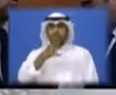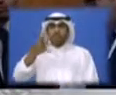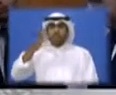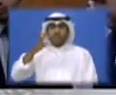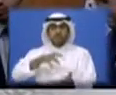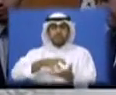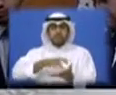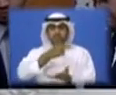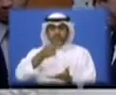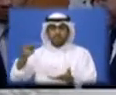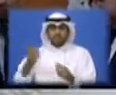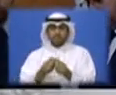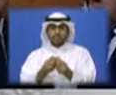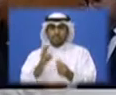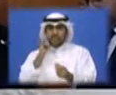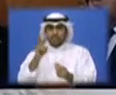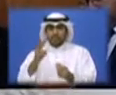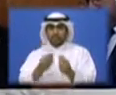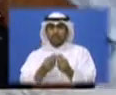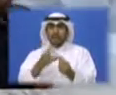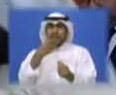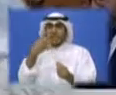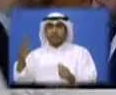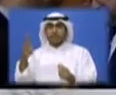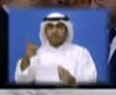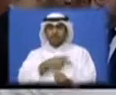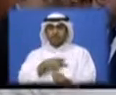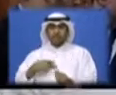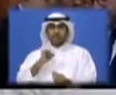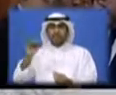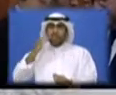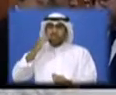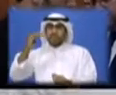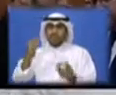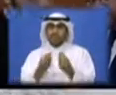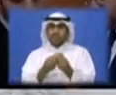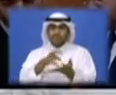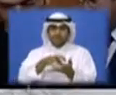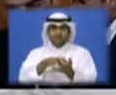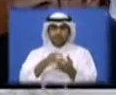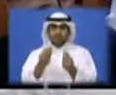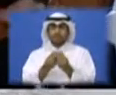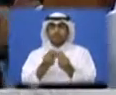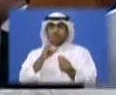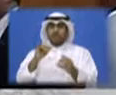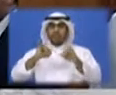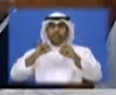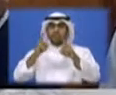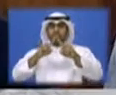115 دولة بينهم 40 وزير شباب، بالإضافة إلى العديد من منظمات المجتمع